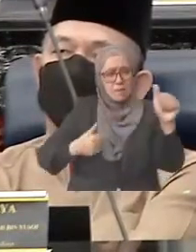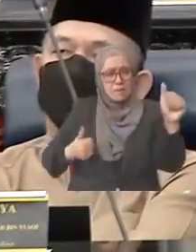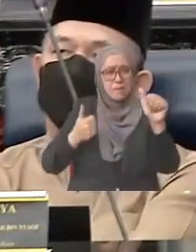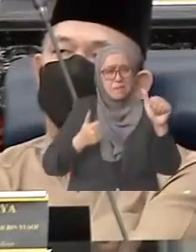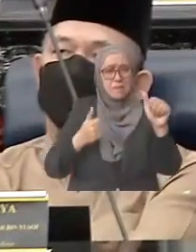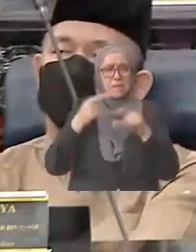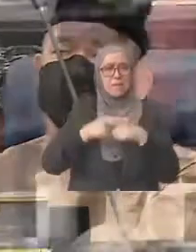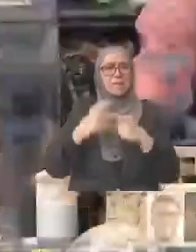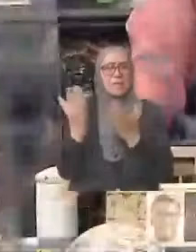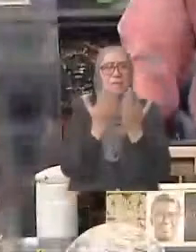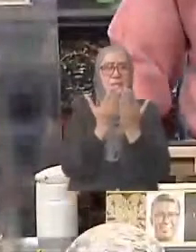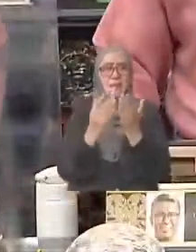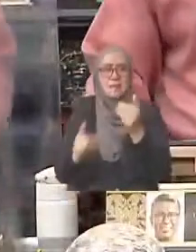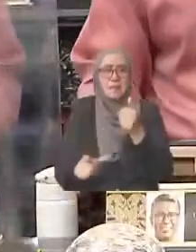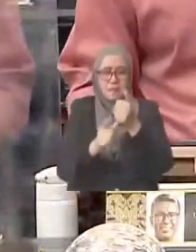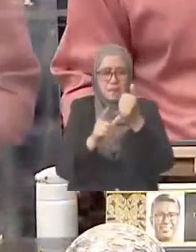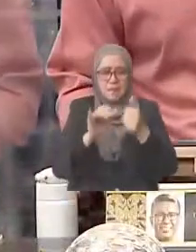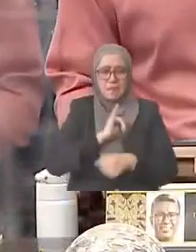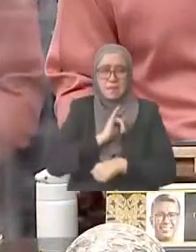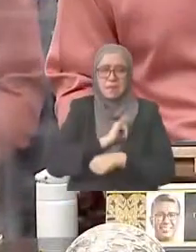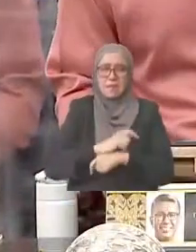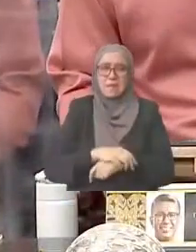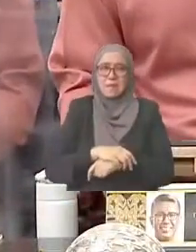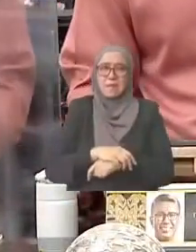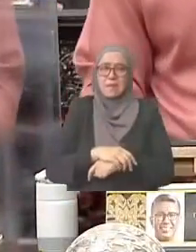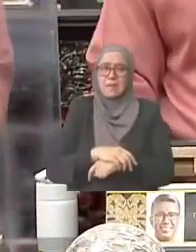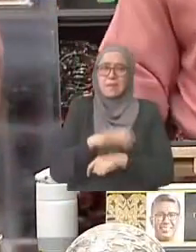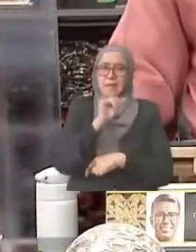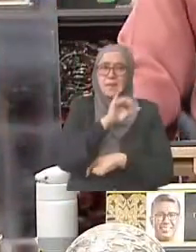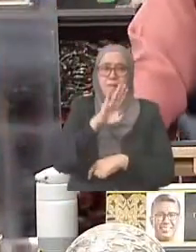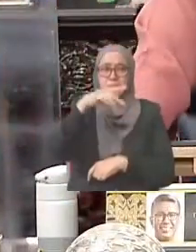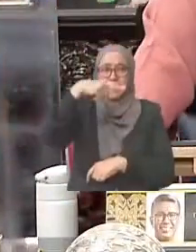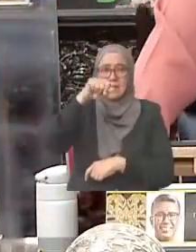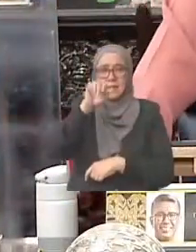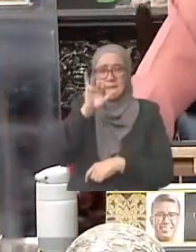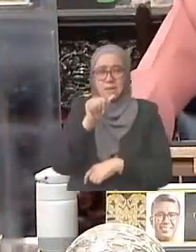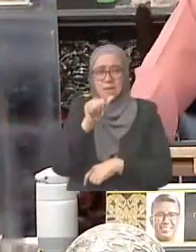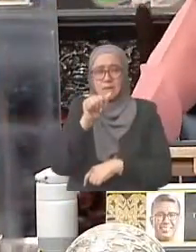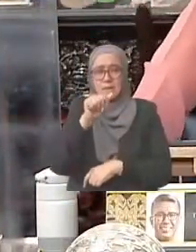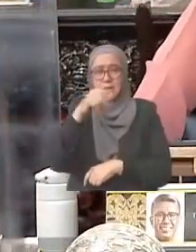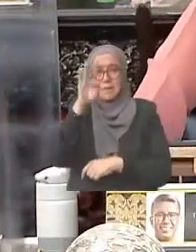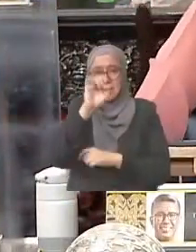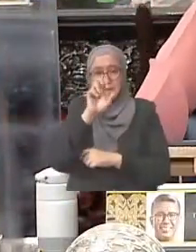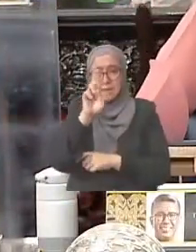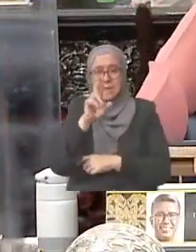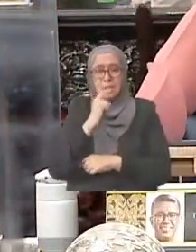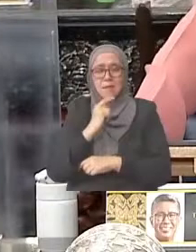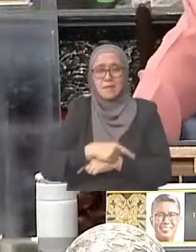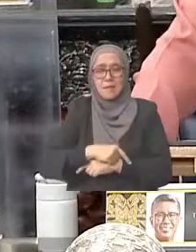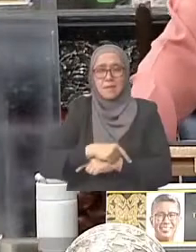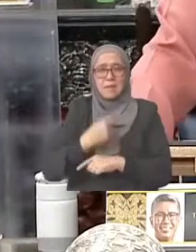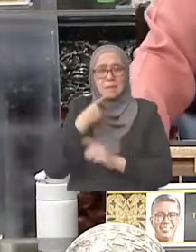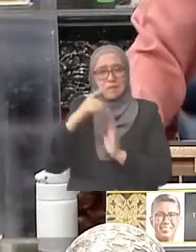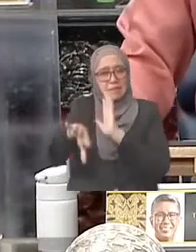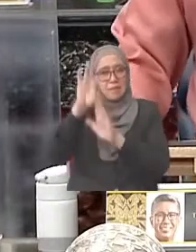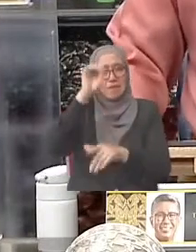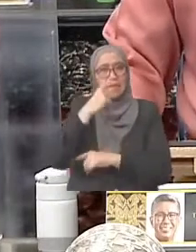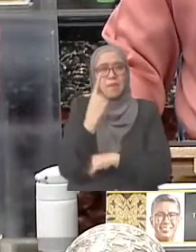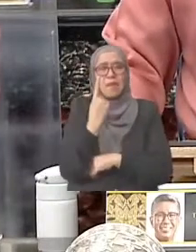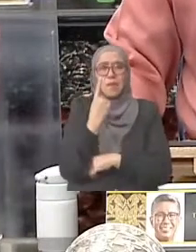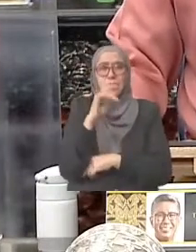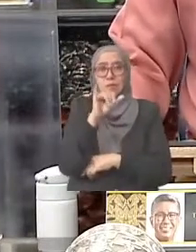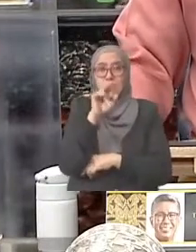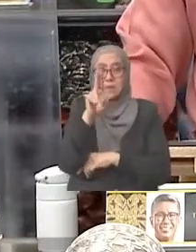yang hormat pakai besar dalam sebuah sesi librus telah mengenal pasti satu isu serius